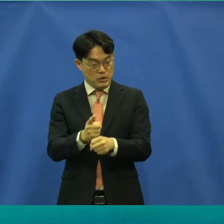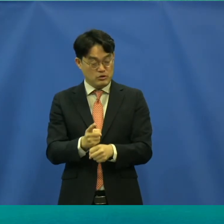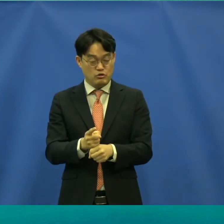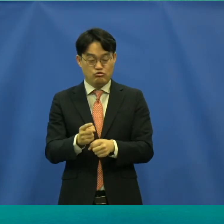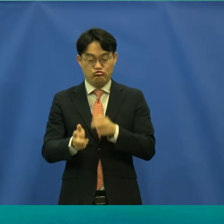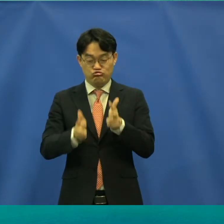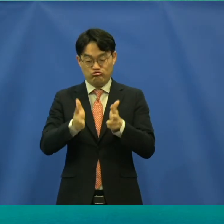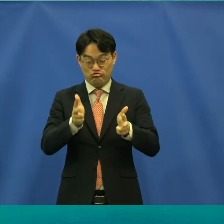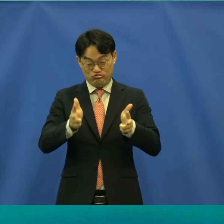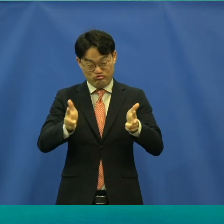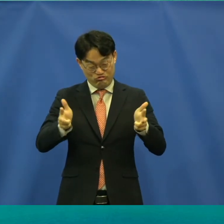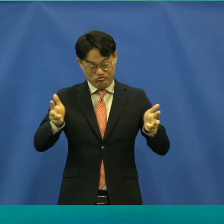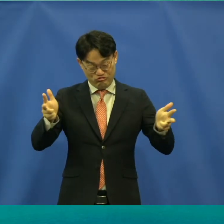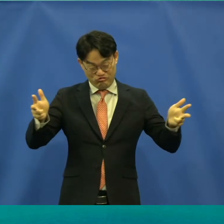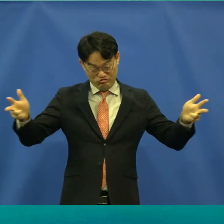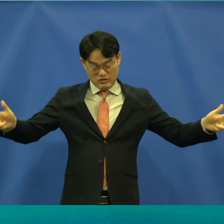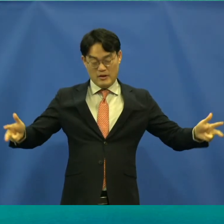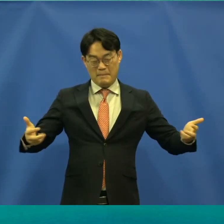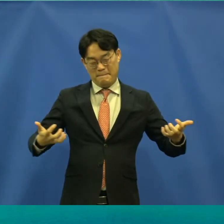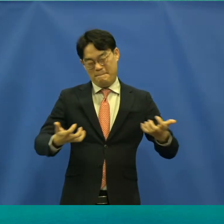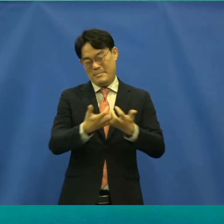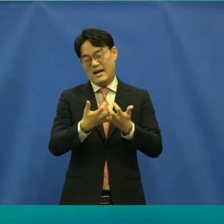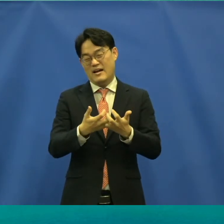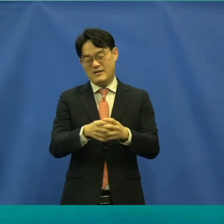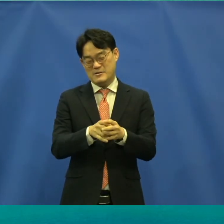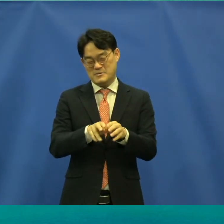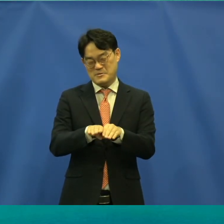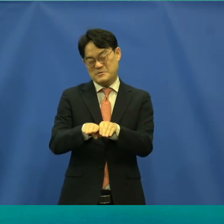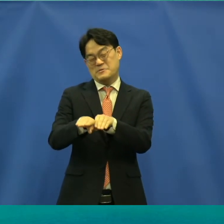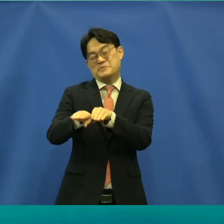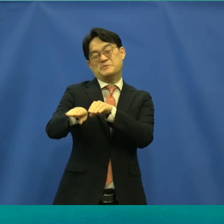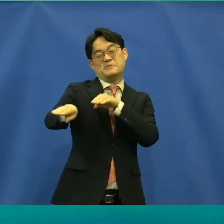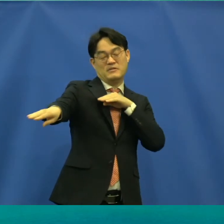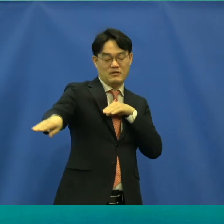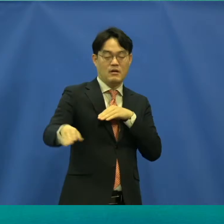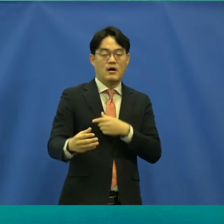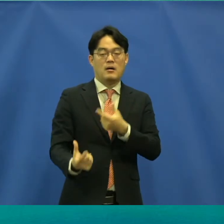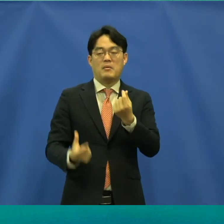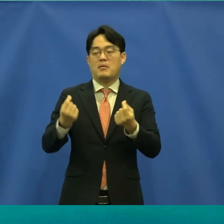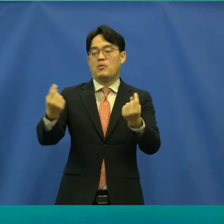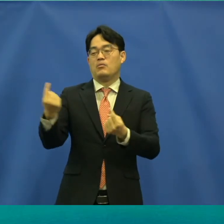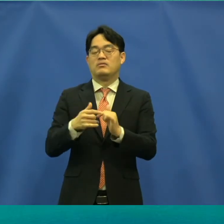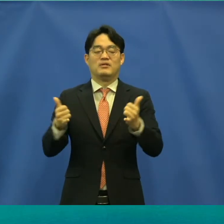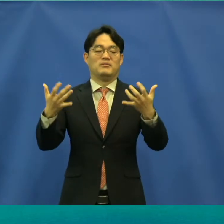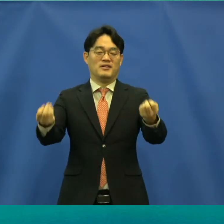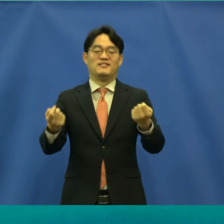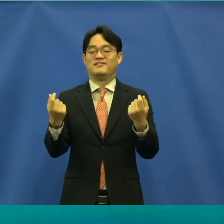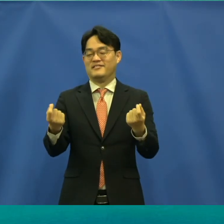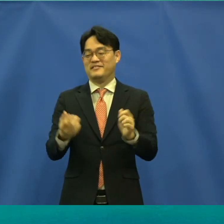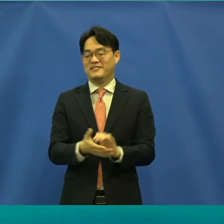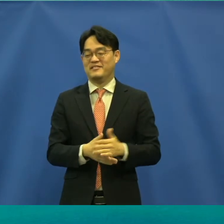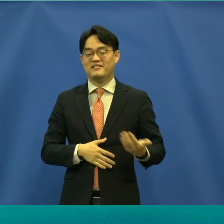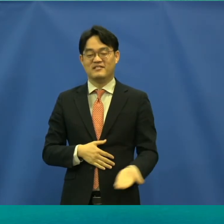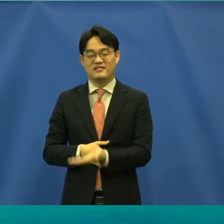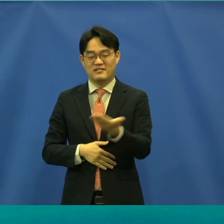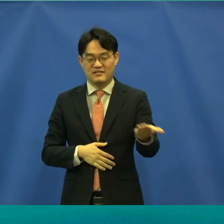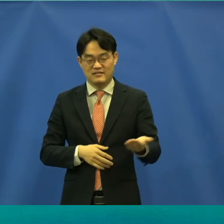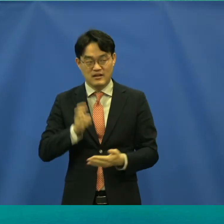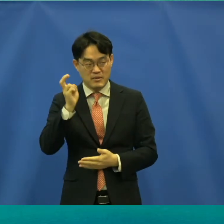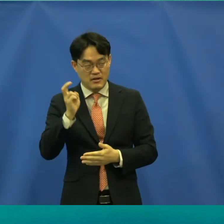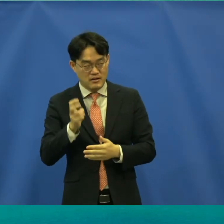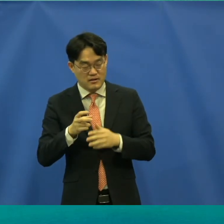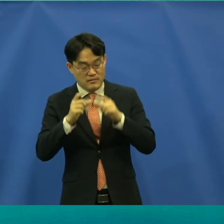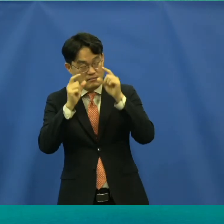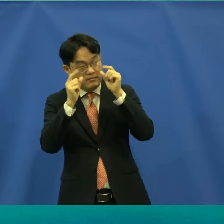꽉 찬 것 같아요. 굉장히들 일찍 오시는 분들이 많이 있는 것 같습니다. 하여튼 잠은 안 주무신 것 같은데